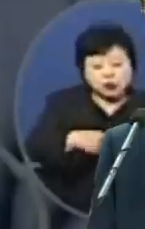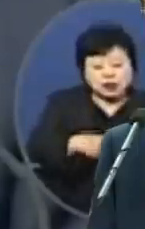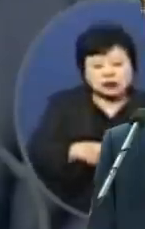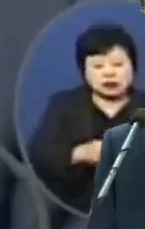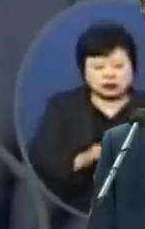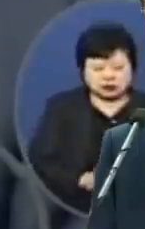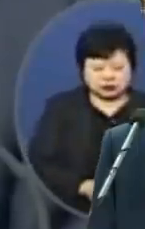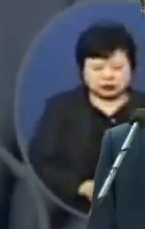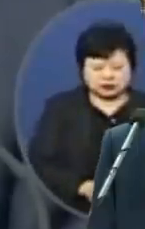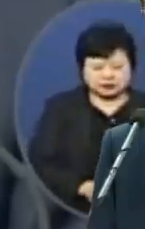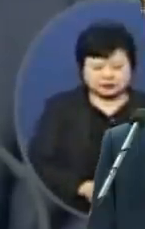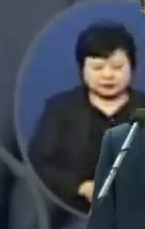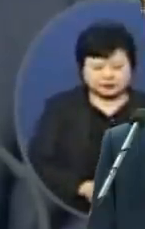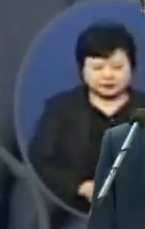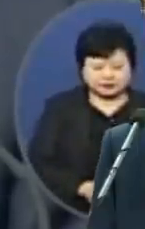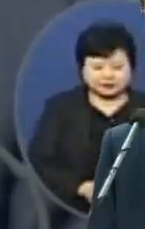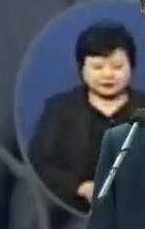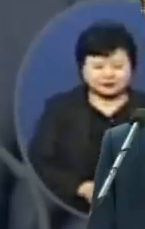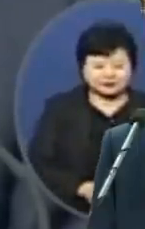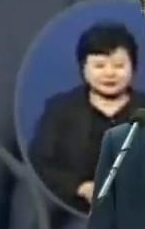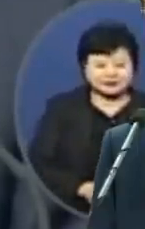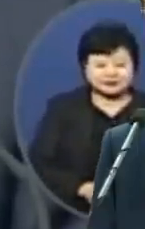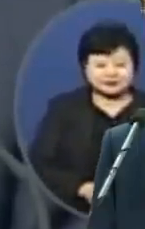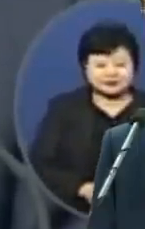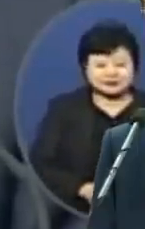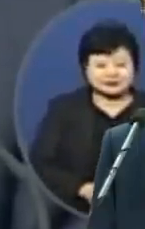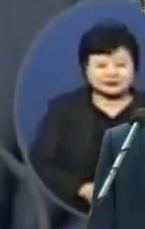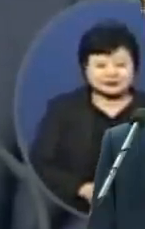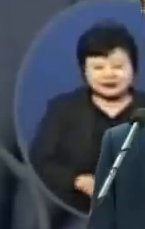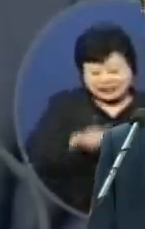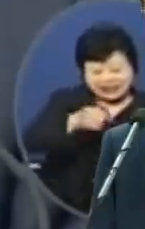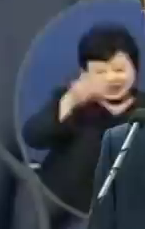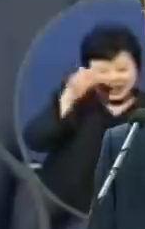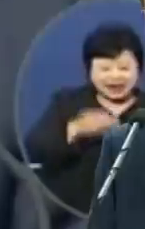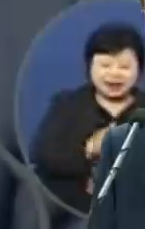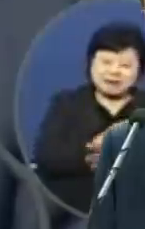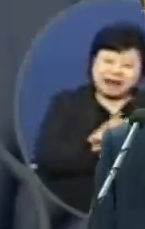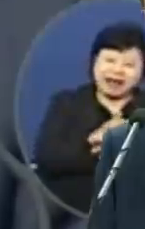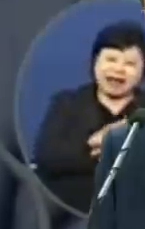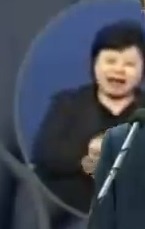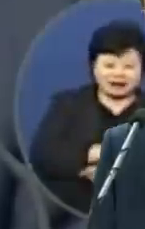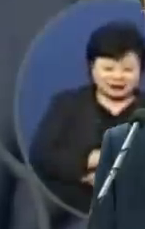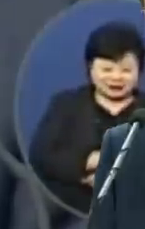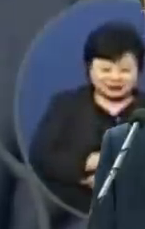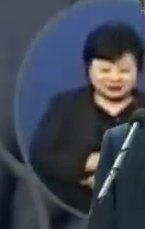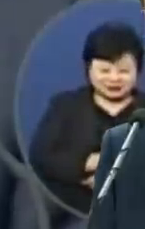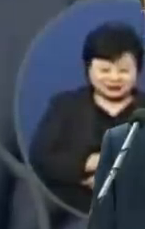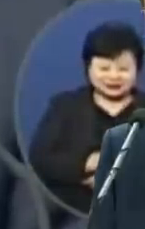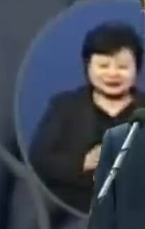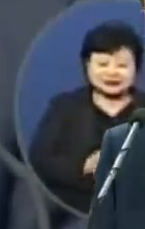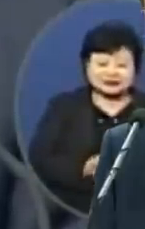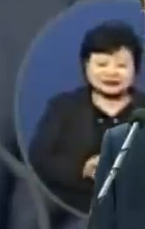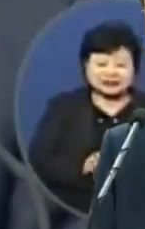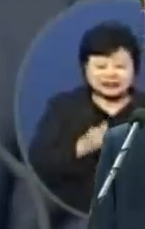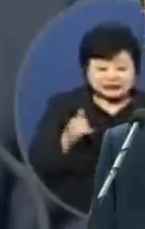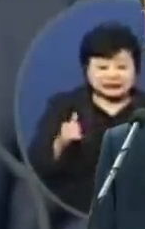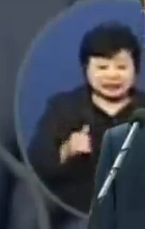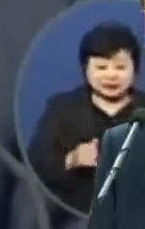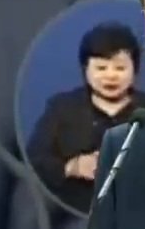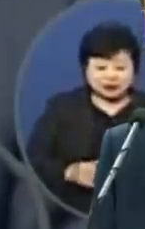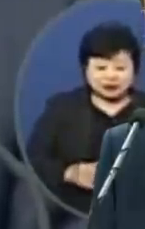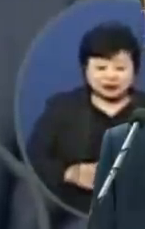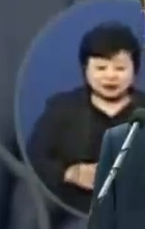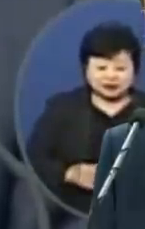사이는 뭐 그런 거 구경하라는 것도 구경거리도 안 되지만은 옛날에는 구경거리가 됐어요. 그래 사람들이 때를